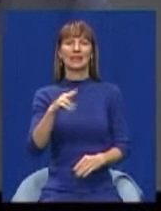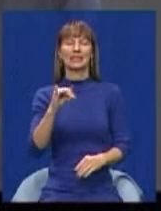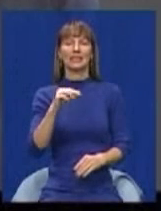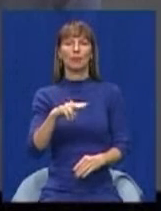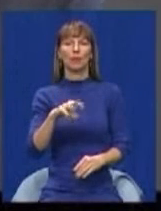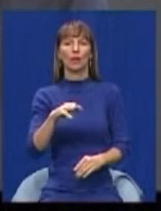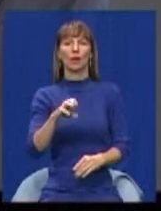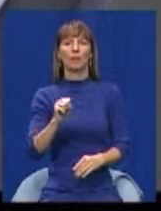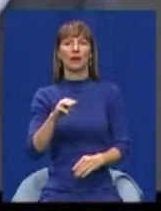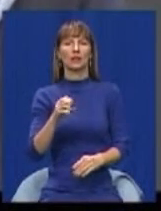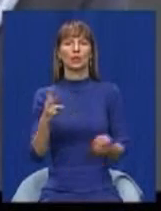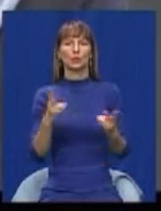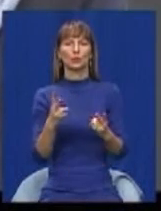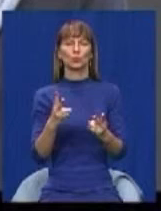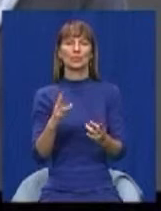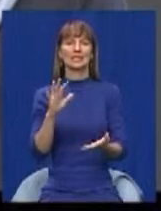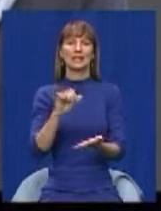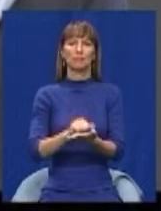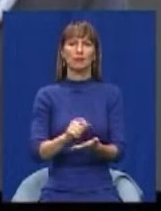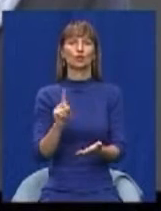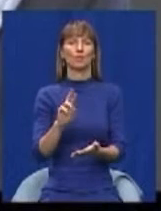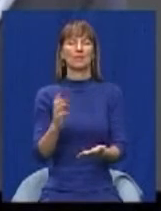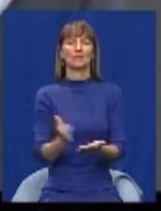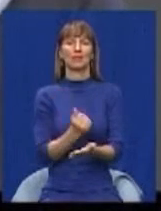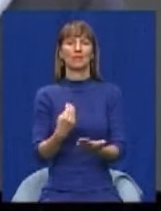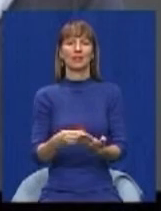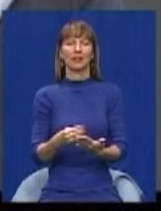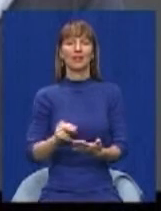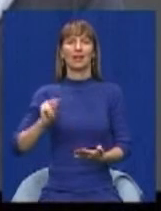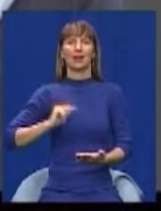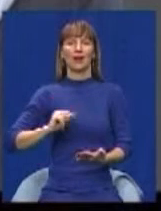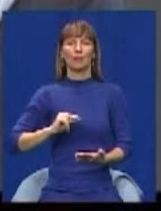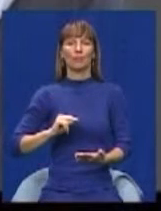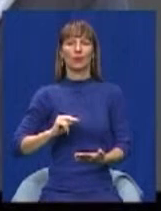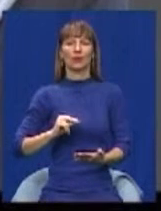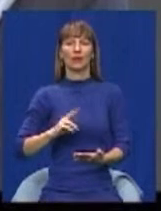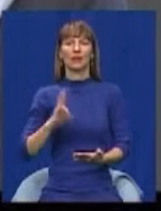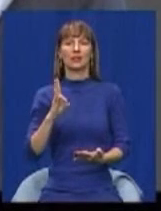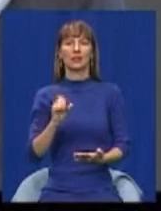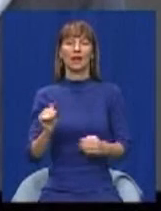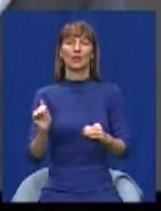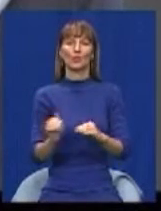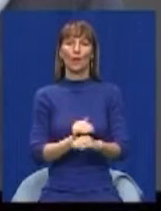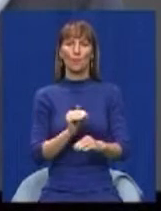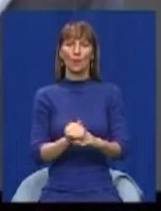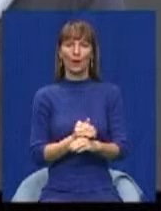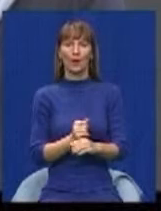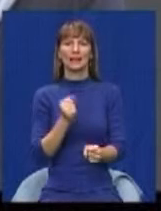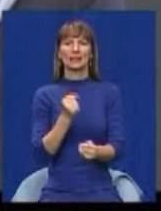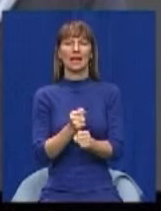чтобы заниматься, зарабатывать денежки, работать на все добро и делать